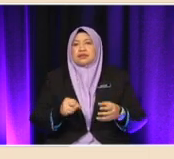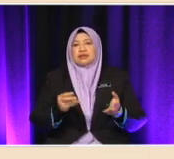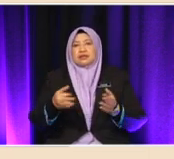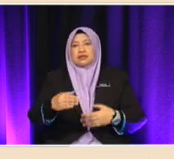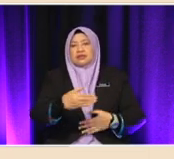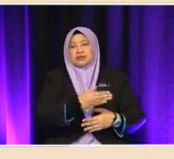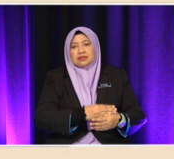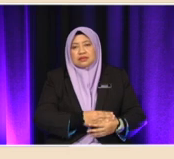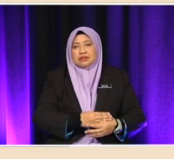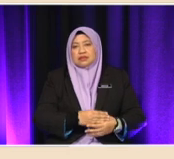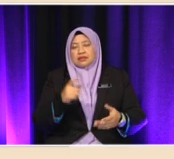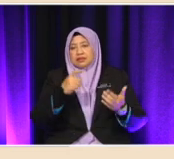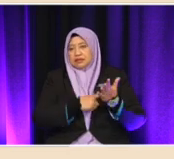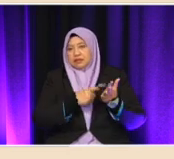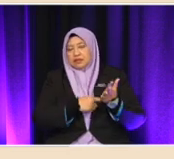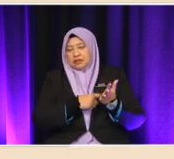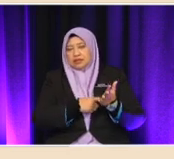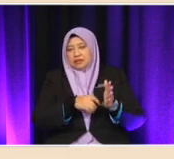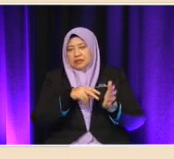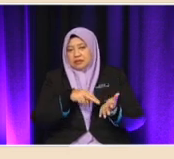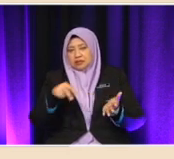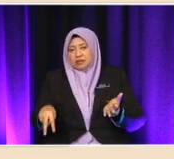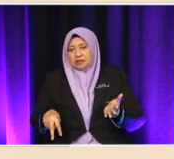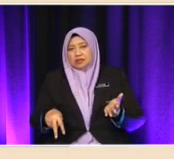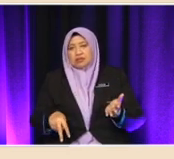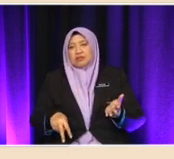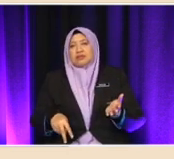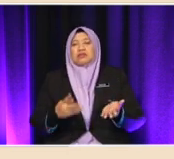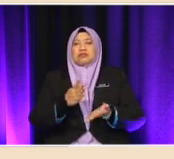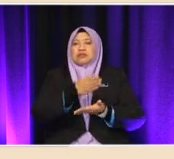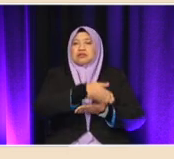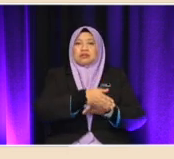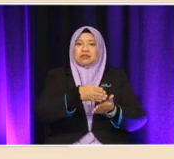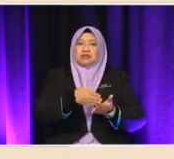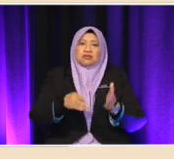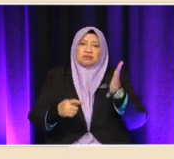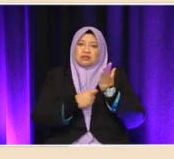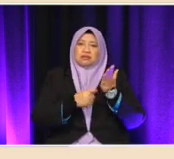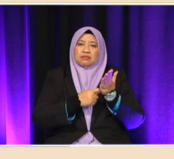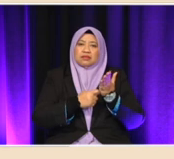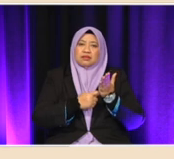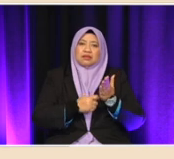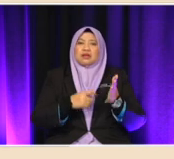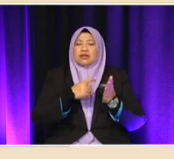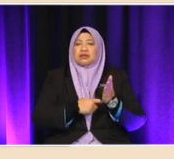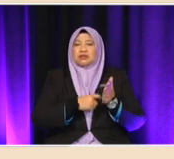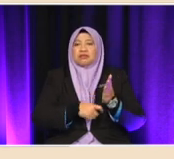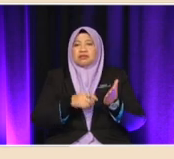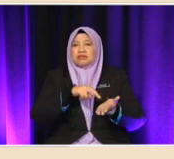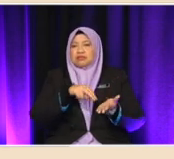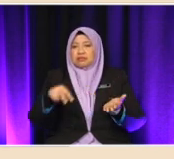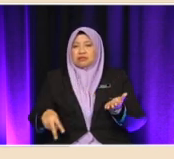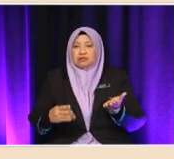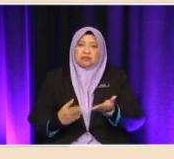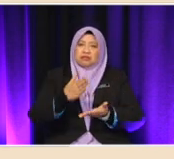harga naik dan kuantity berkurang harga naik dan kuantity bertambah harga turun